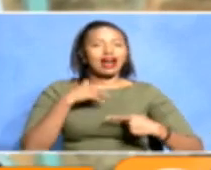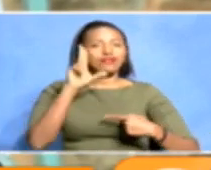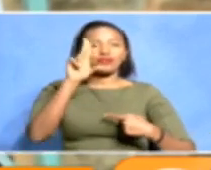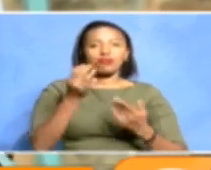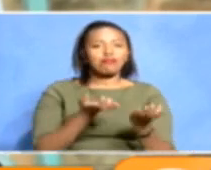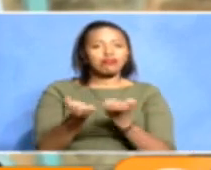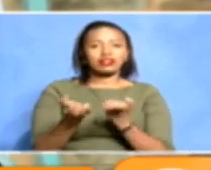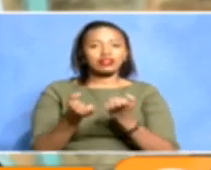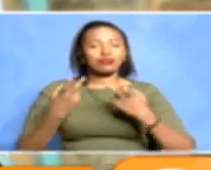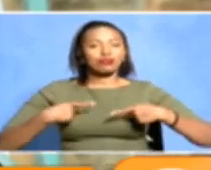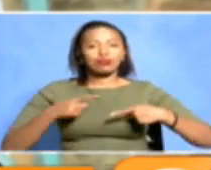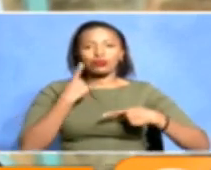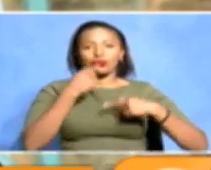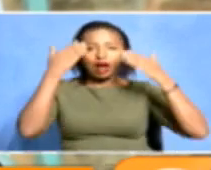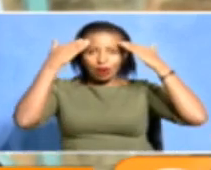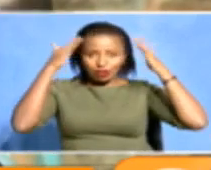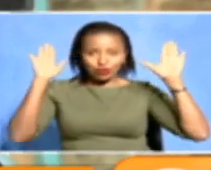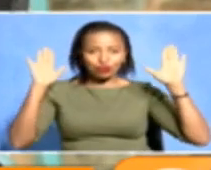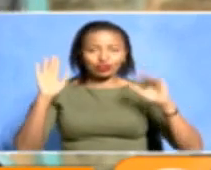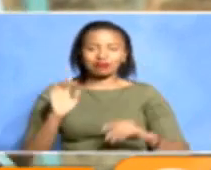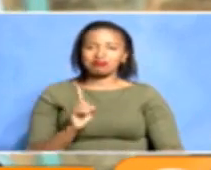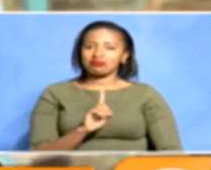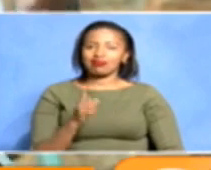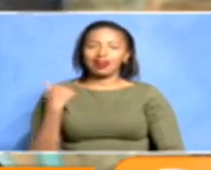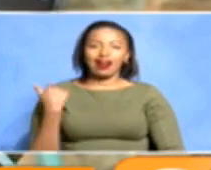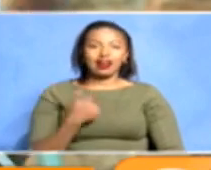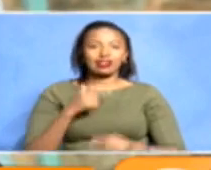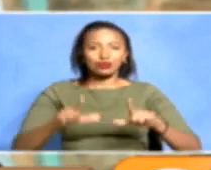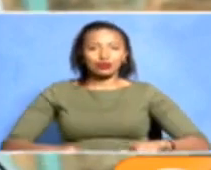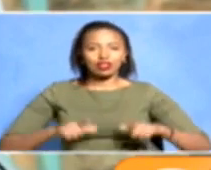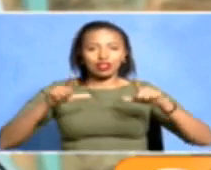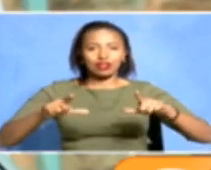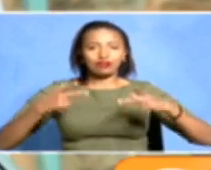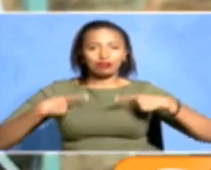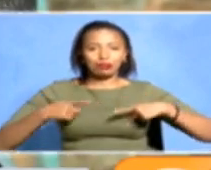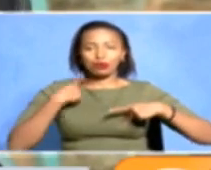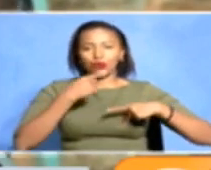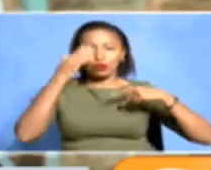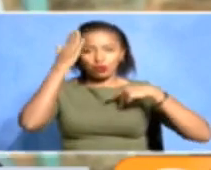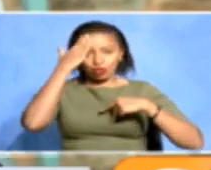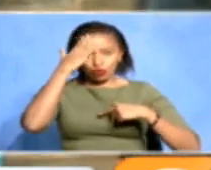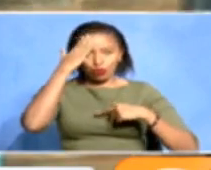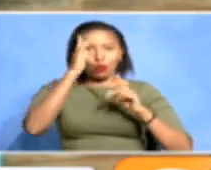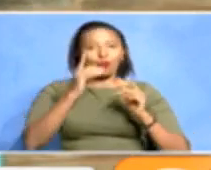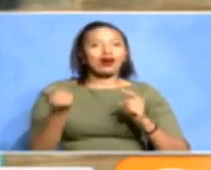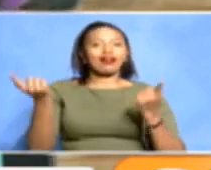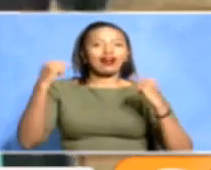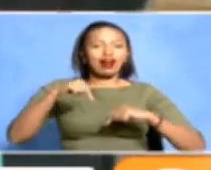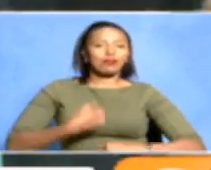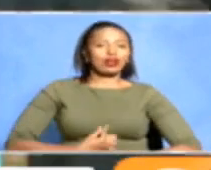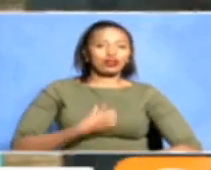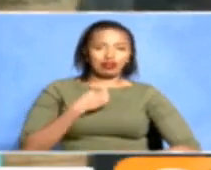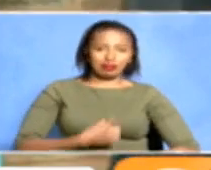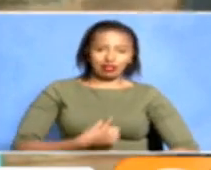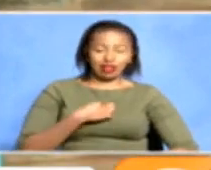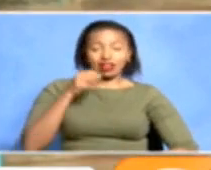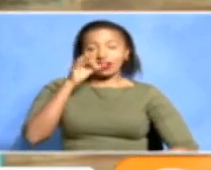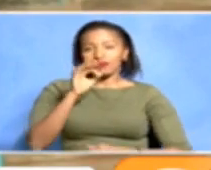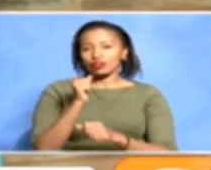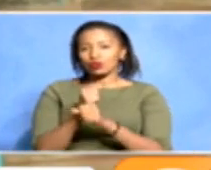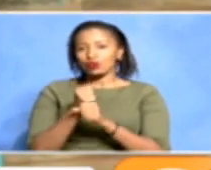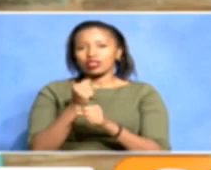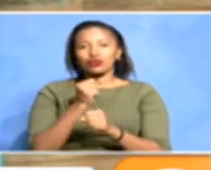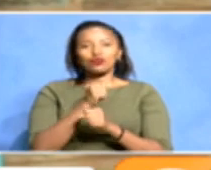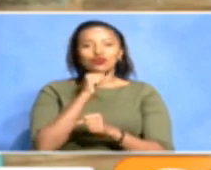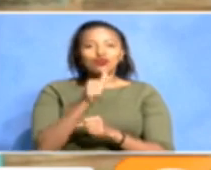business with the people we don't know. Sisi tunakaanga na wale tunajua, wanatutembelea. If it is working, don't